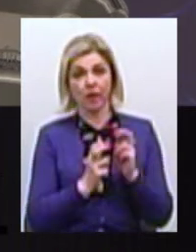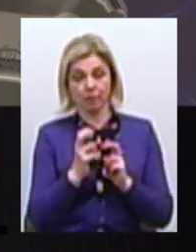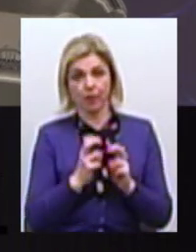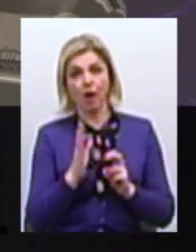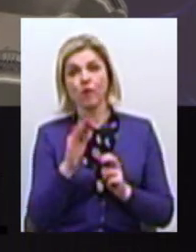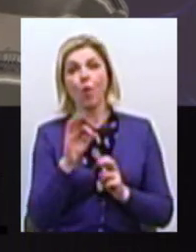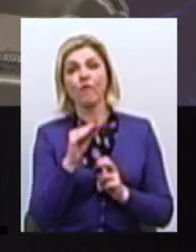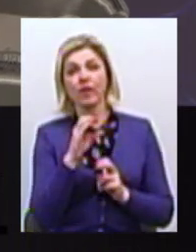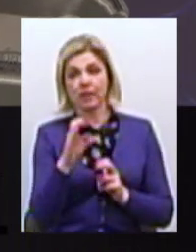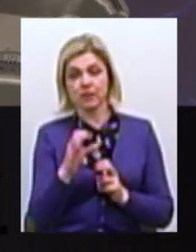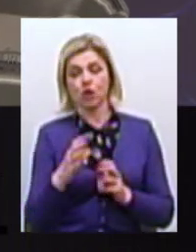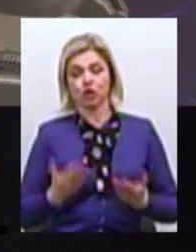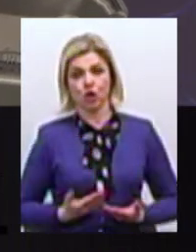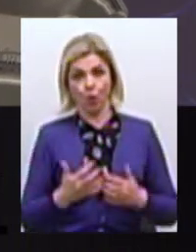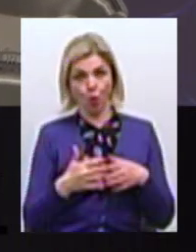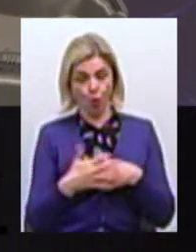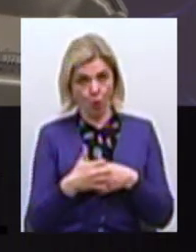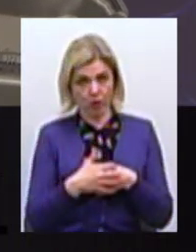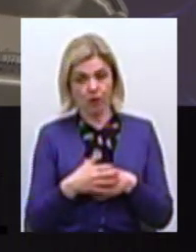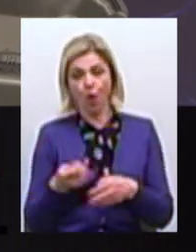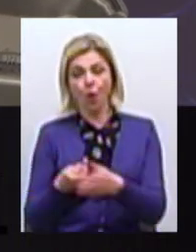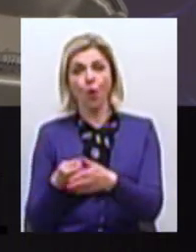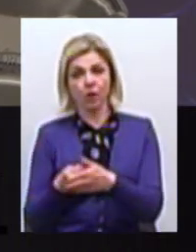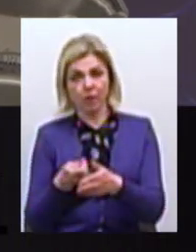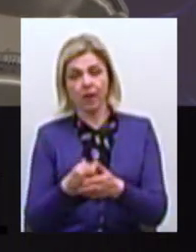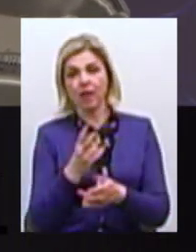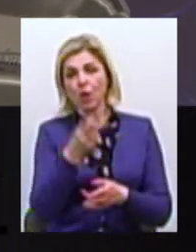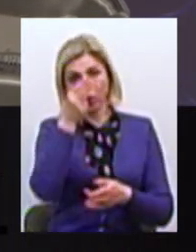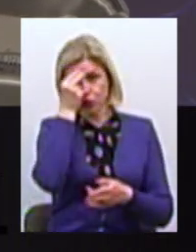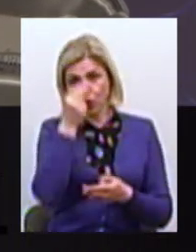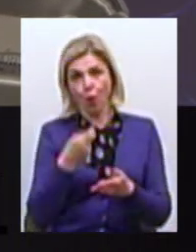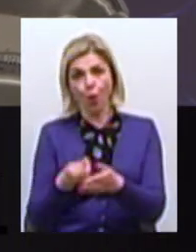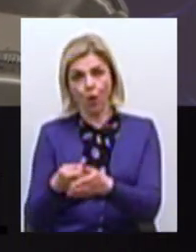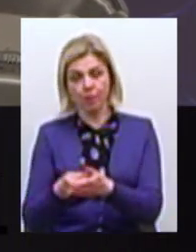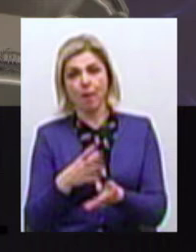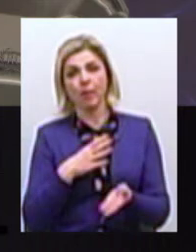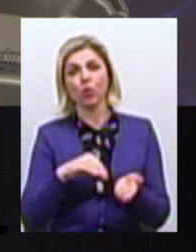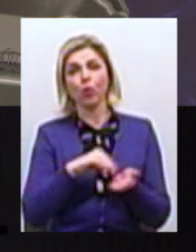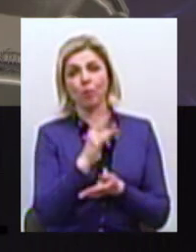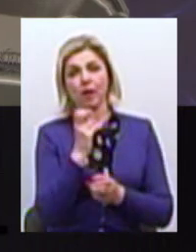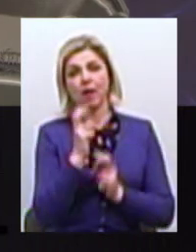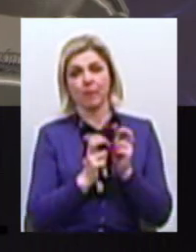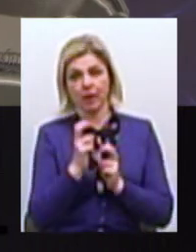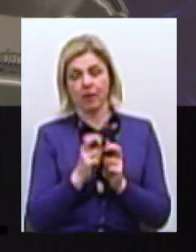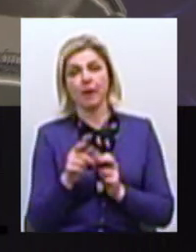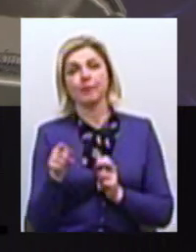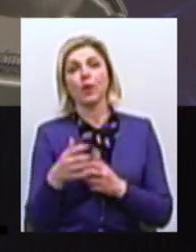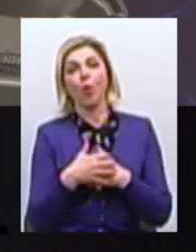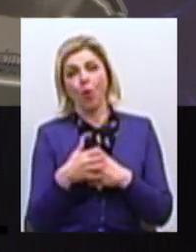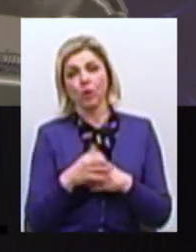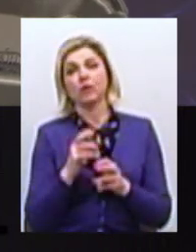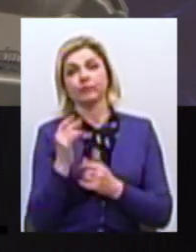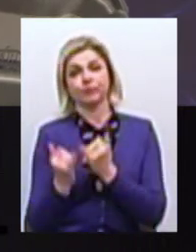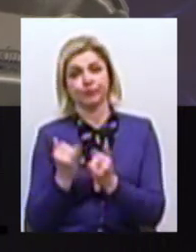під якого збирались гроші. Кота кормили неучтенным кормом, на который был куплен на предприятии. Он содержался за счет